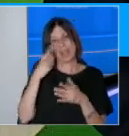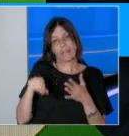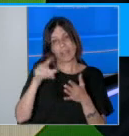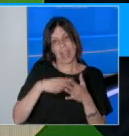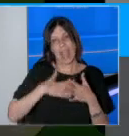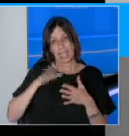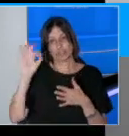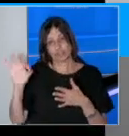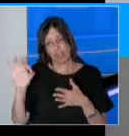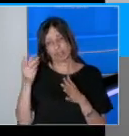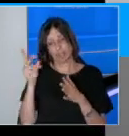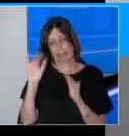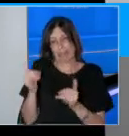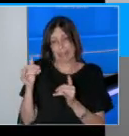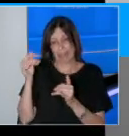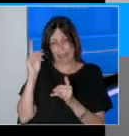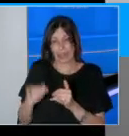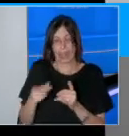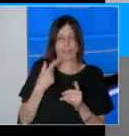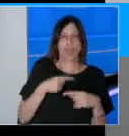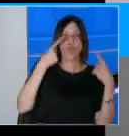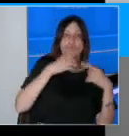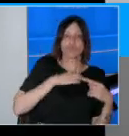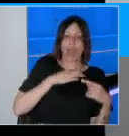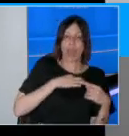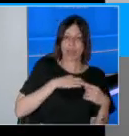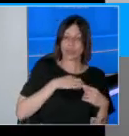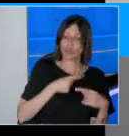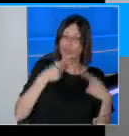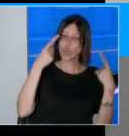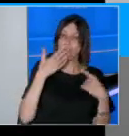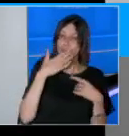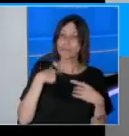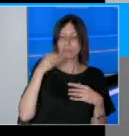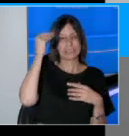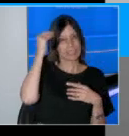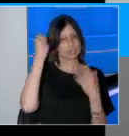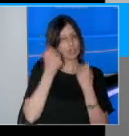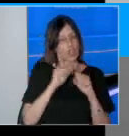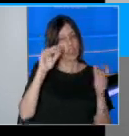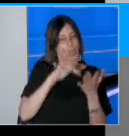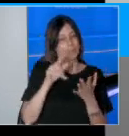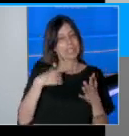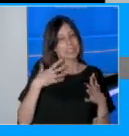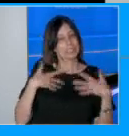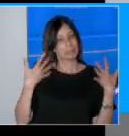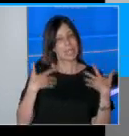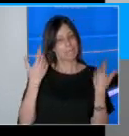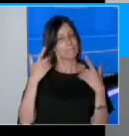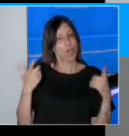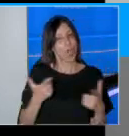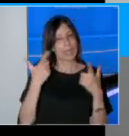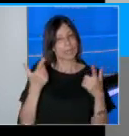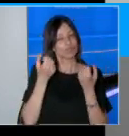מבין, אבל יום ירושלים, שבוע ירושלים שלנו, היום שבו אנחנו מזכירים ששחררנו את המקום הזה, שמחים וחוגגים את העובדה